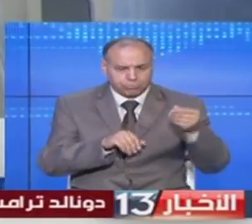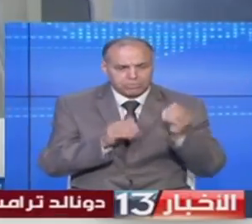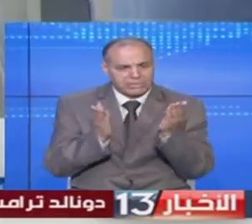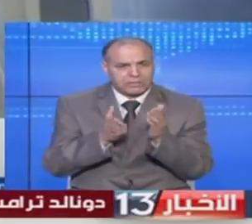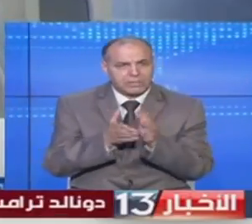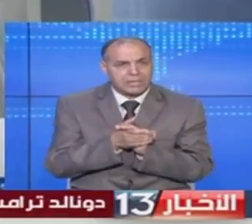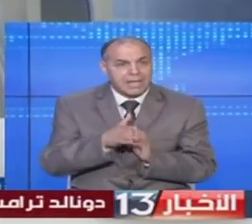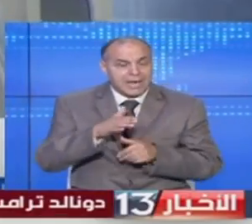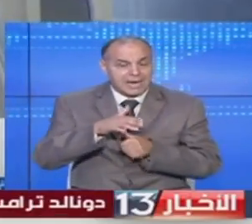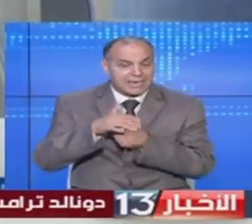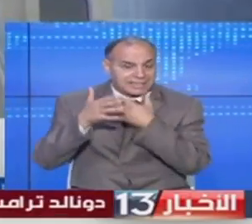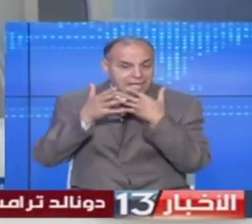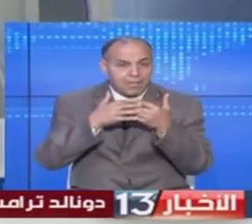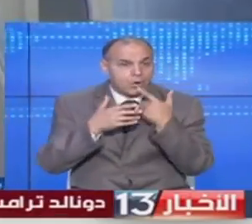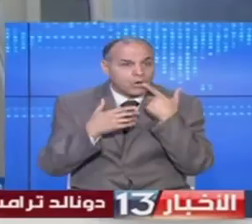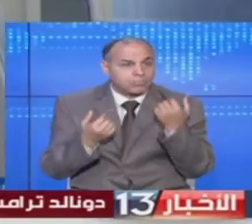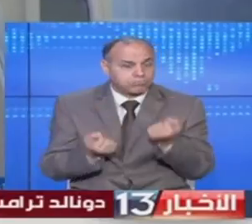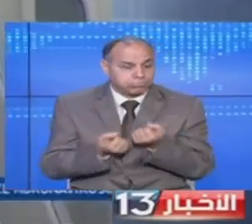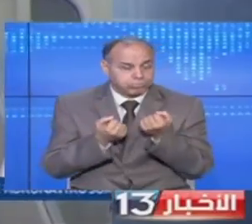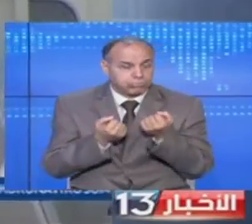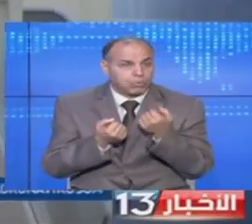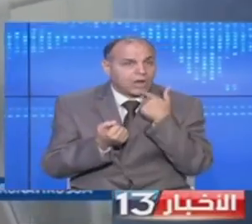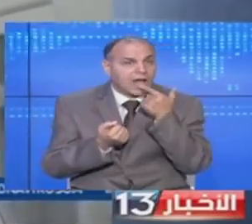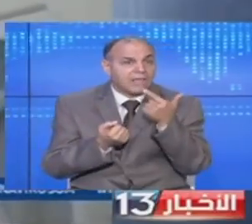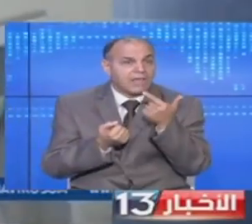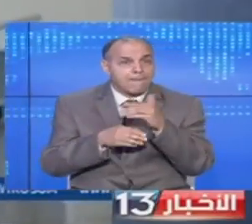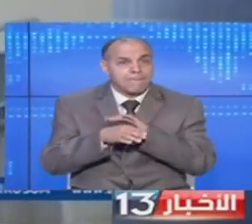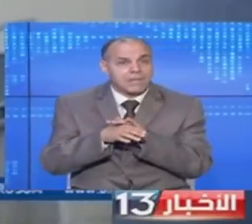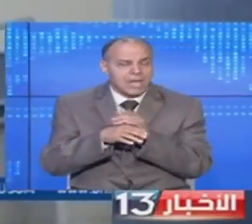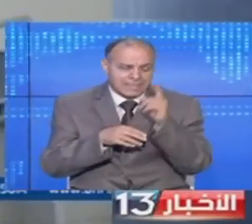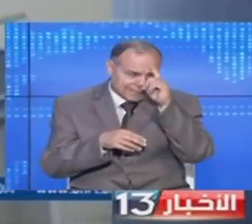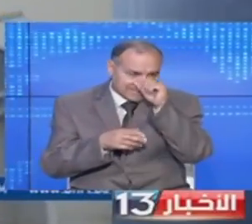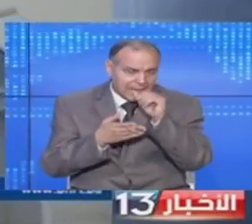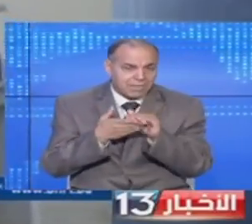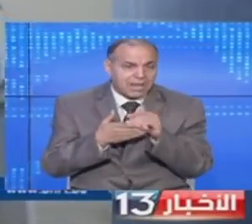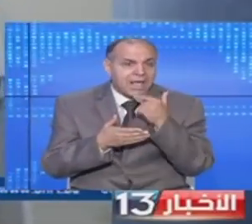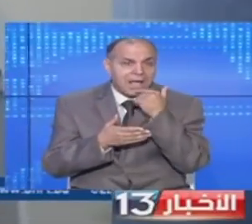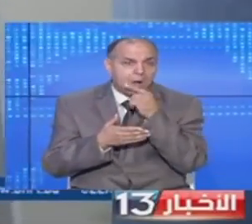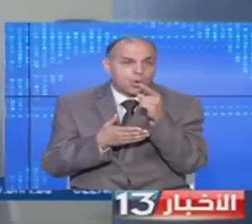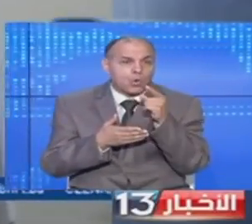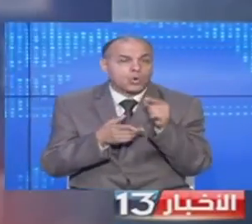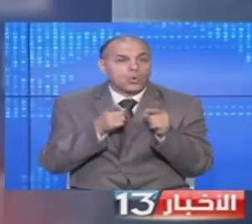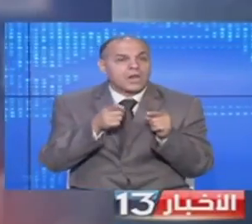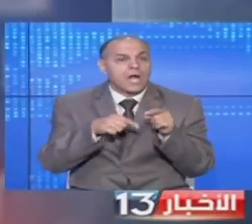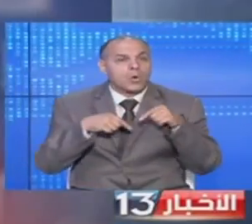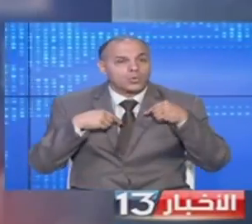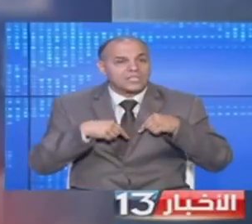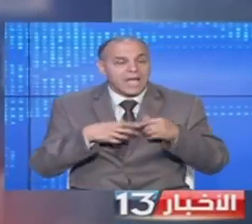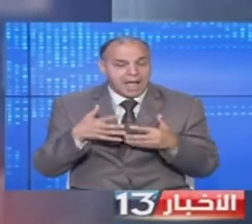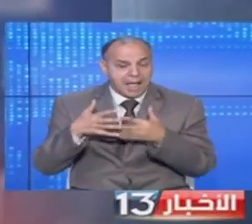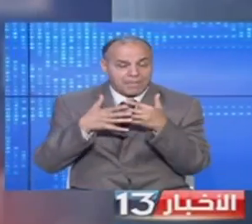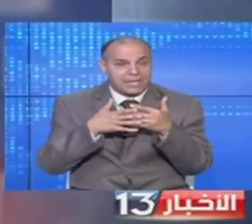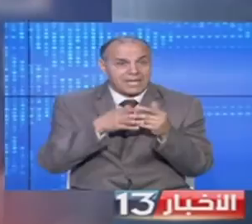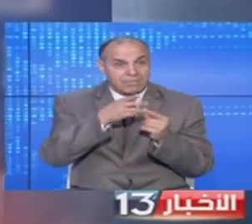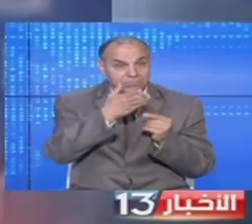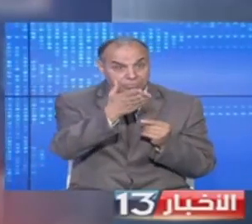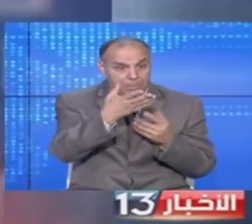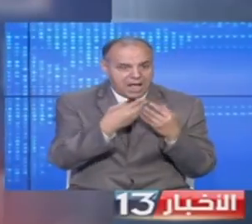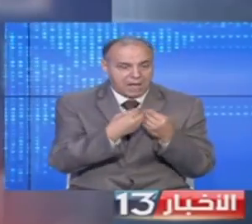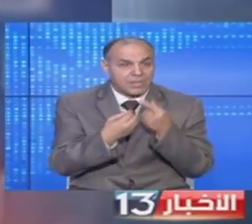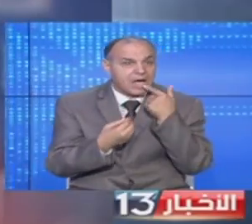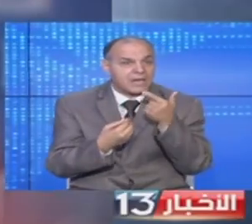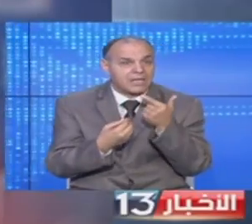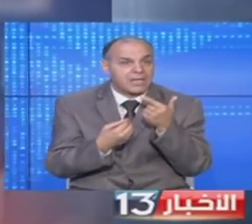الذي يستهدف حمله متعثره يواجه وضعيه محرجه بعد ان اغلب كبيره لما هي الحكومه الامريكيه انتوني بوش